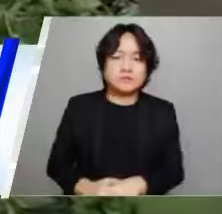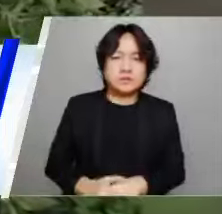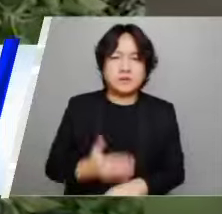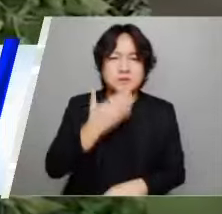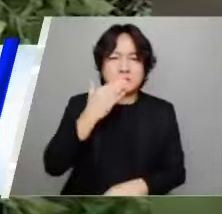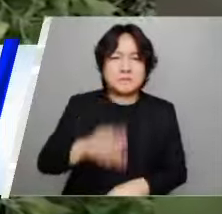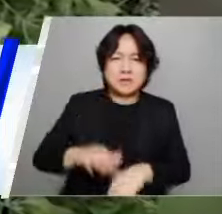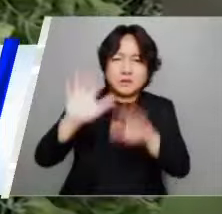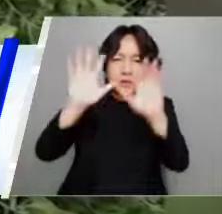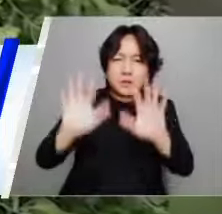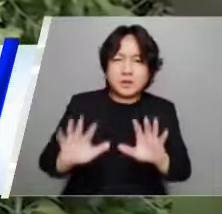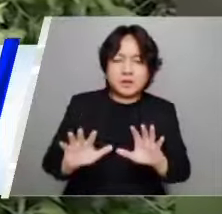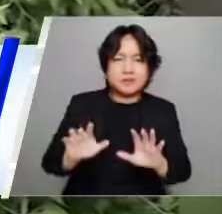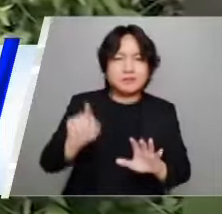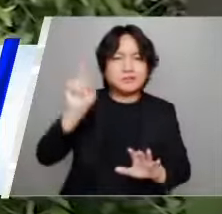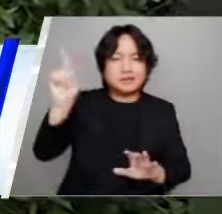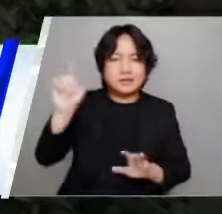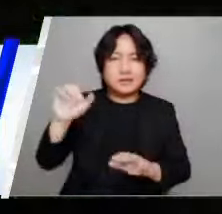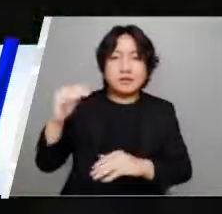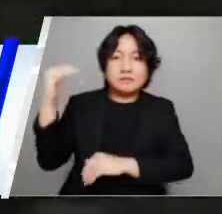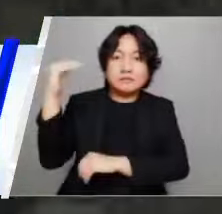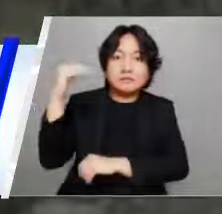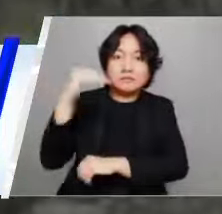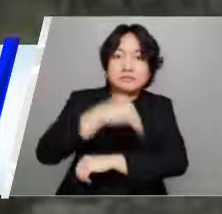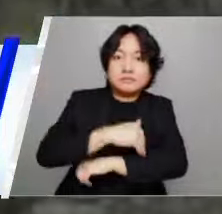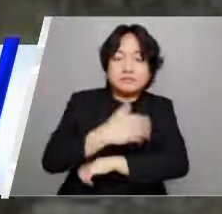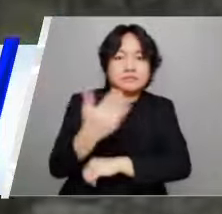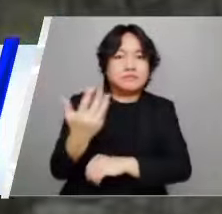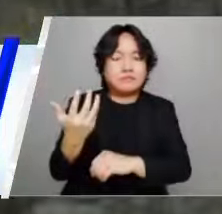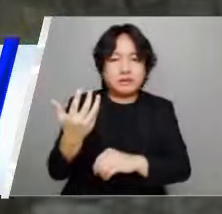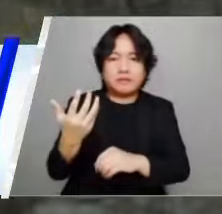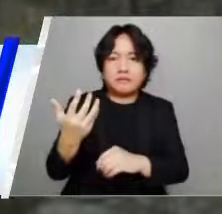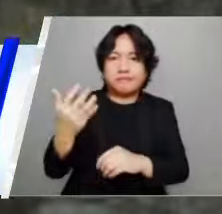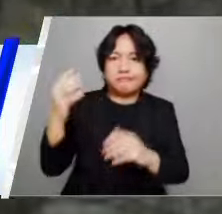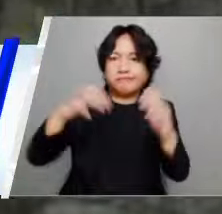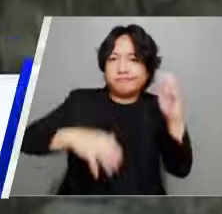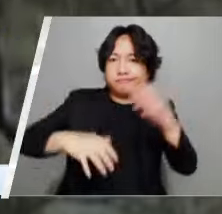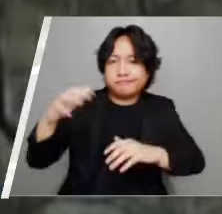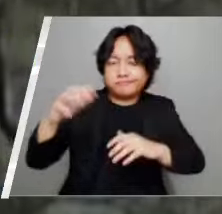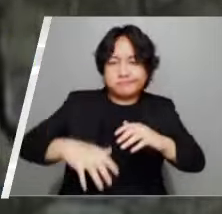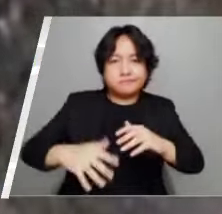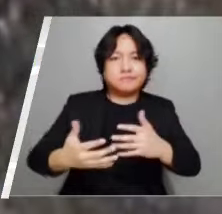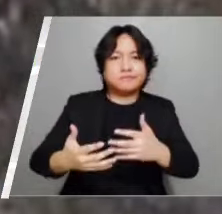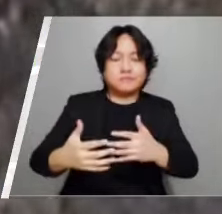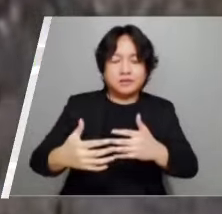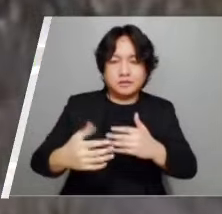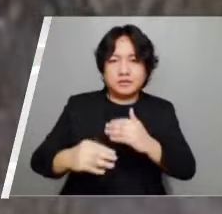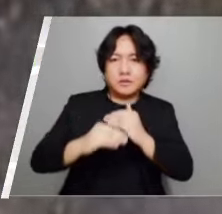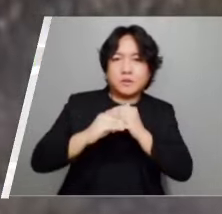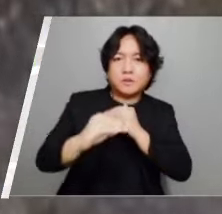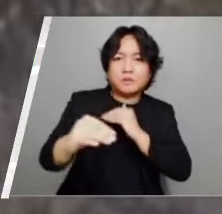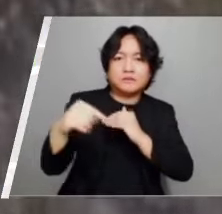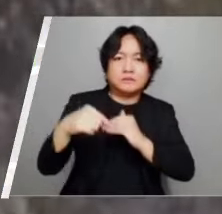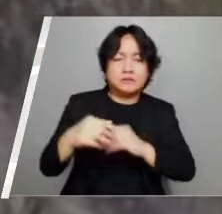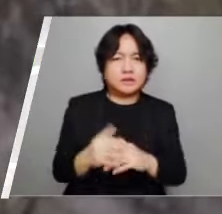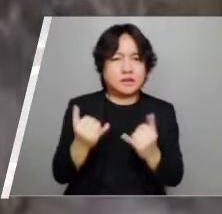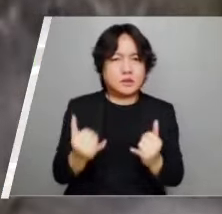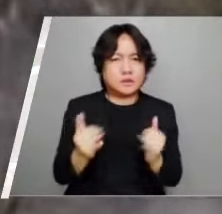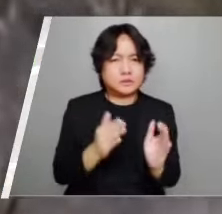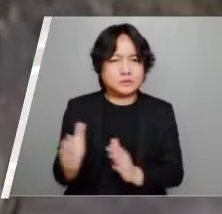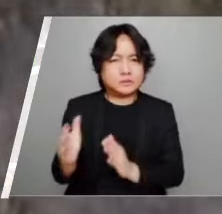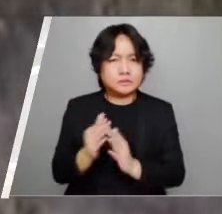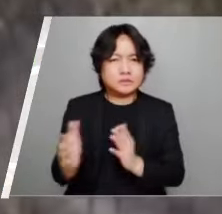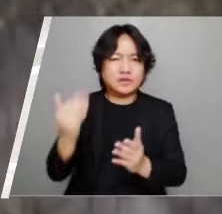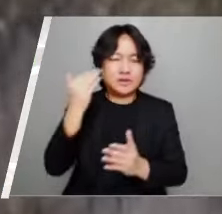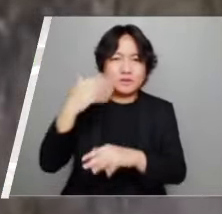Mountain Province. Patuloy ang paglilinis sa guho. Sa gitna ng mga paghahanda, nagpapakawala pa rin ng tubig ang Abuklaw